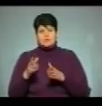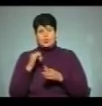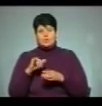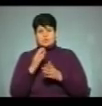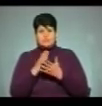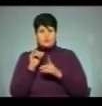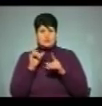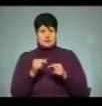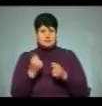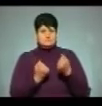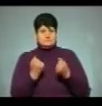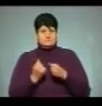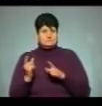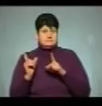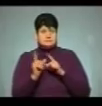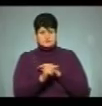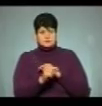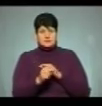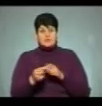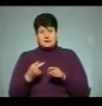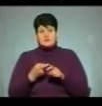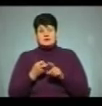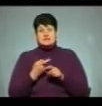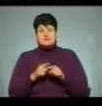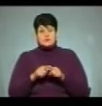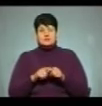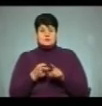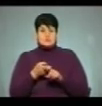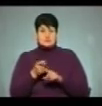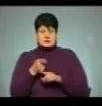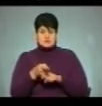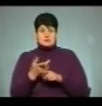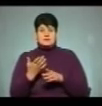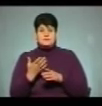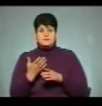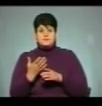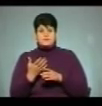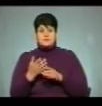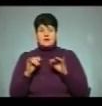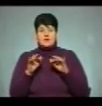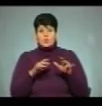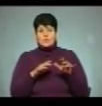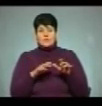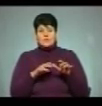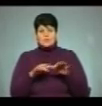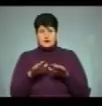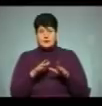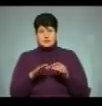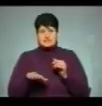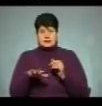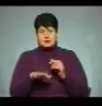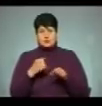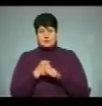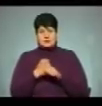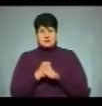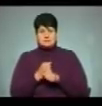транспортних засобів. І, відповідно, через такий спосіб паркування утруднюється рух по ринковій території, утворюються